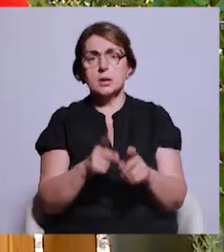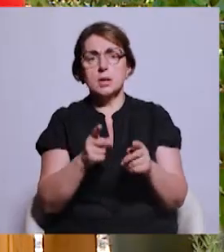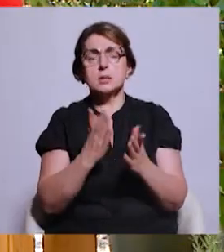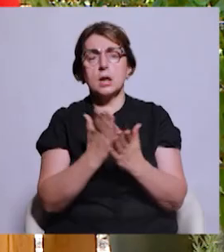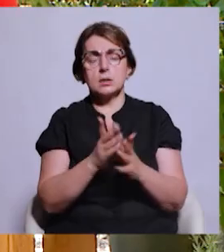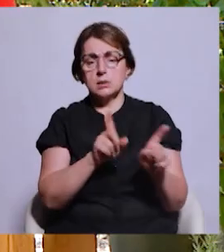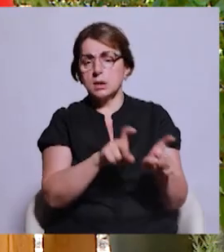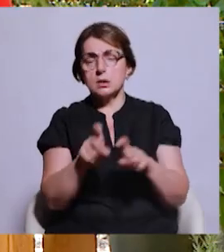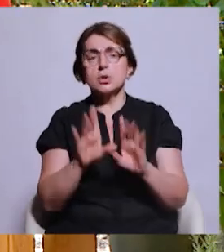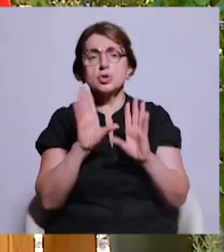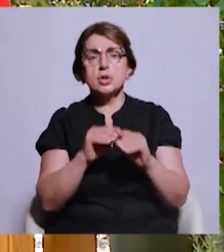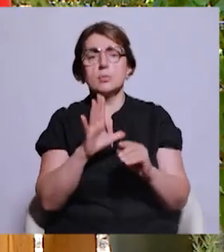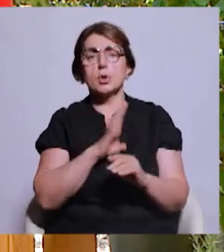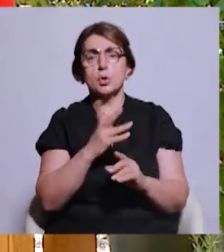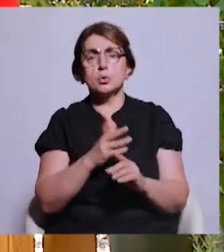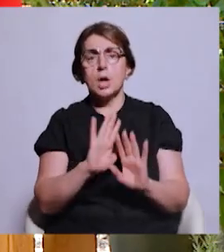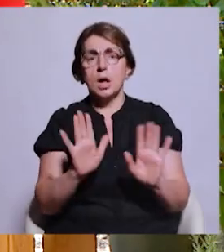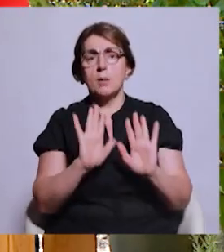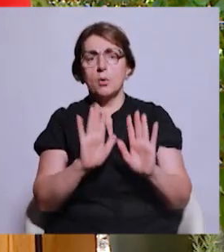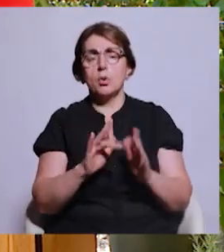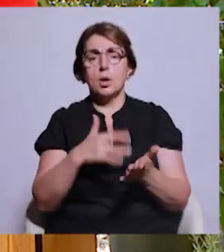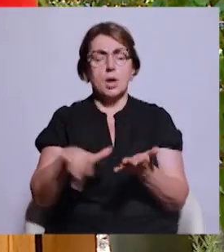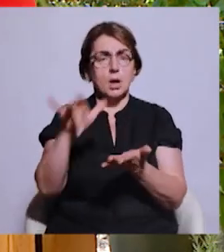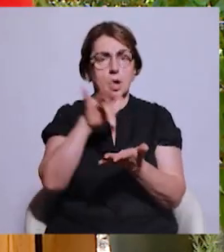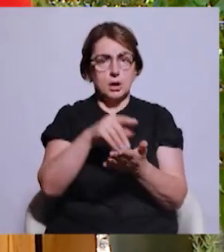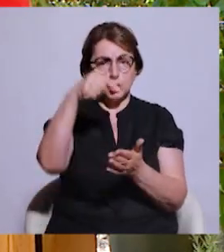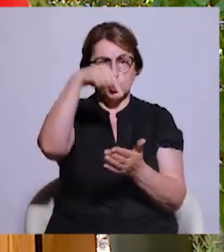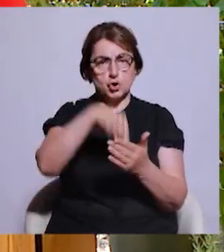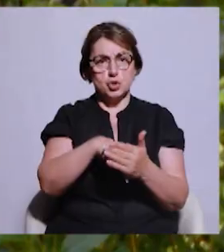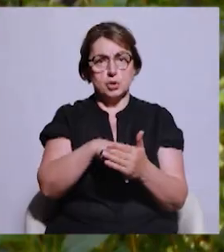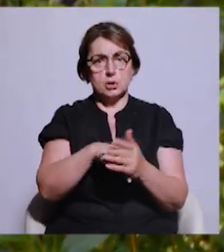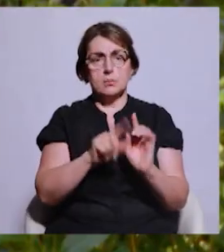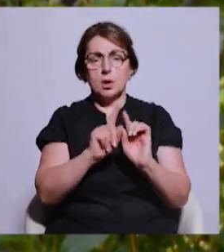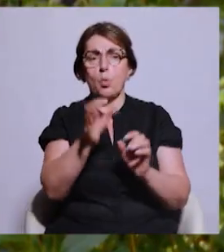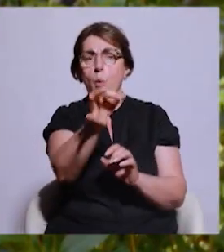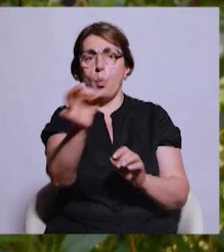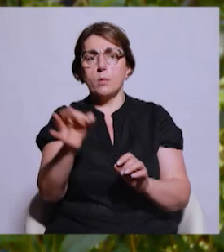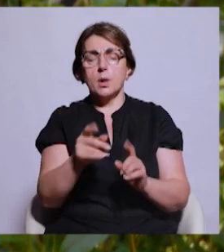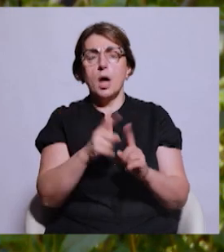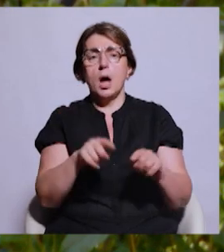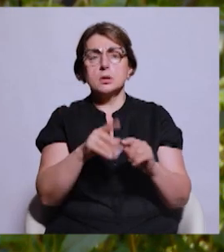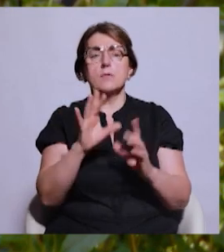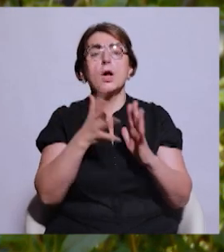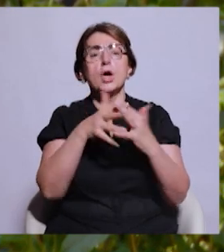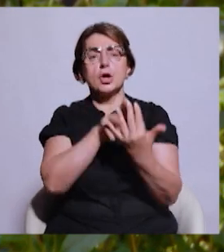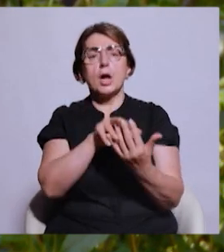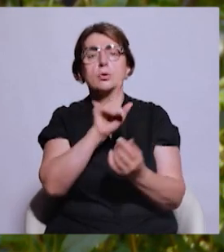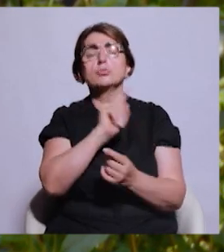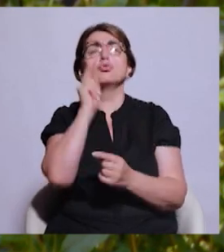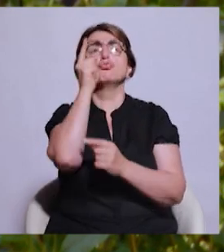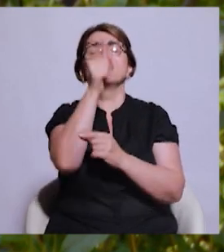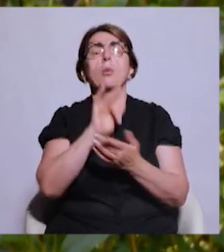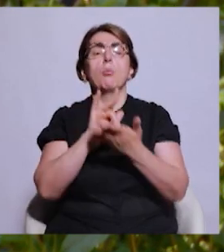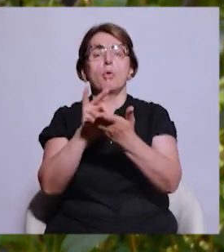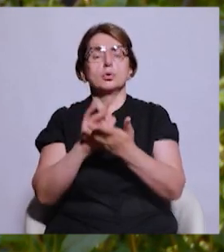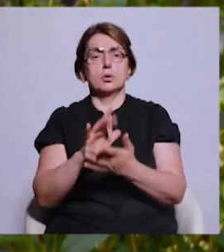გადაადგილებებით. ეს გადაადგილება შეიძლება მოიცავდეს არამხოლოდ ქალაქში და გარკვეულ უბნებს, არამედ რეგიონებში გვიწევდეს გასვლა